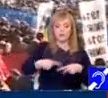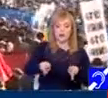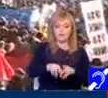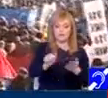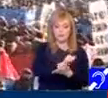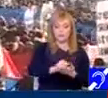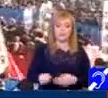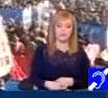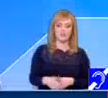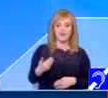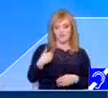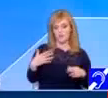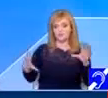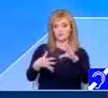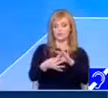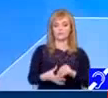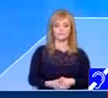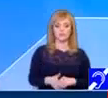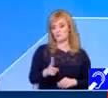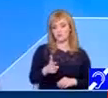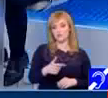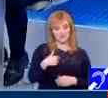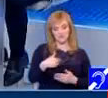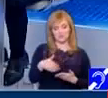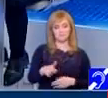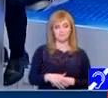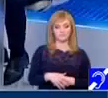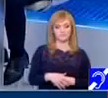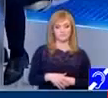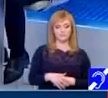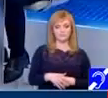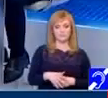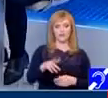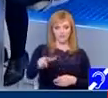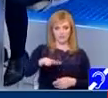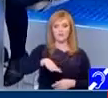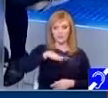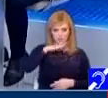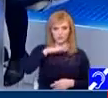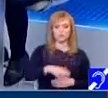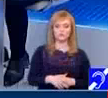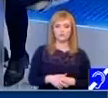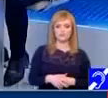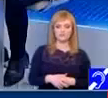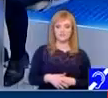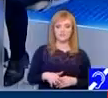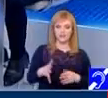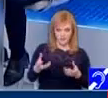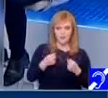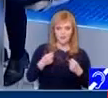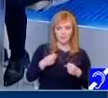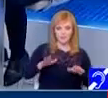al orașelor unioniste. De ce nu? Veți avea suficient spațiu pentru a organiza acel dineu, din câte înțeleg,